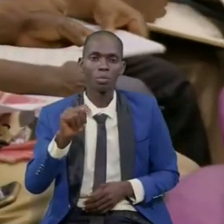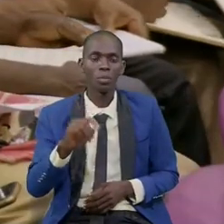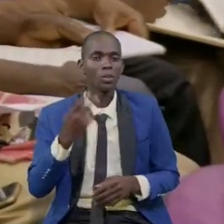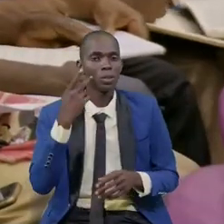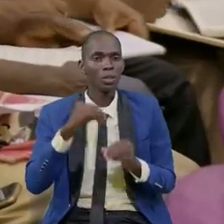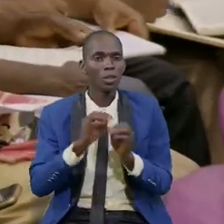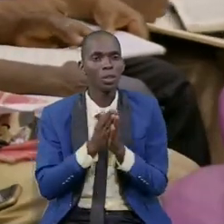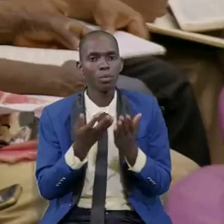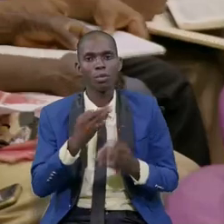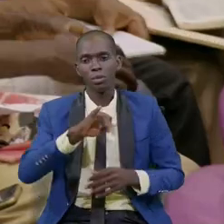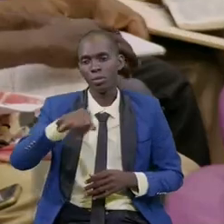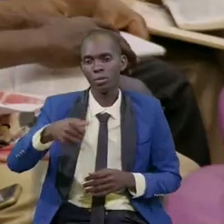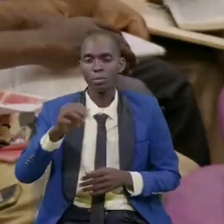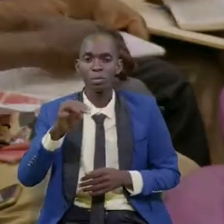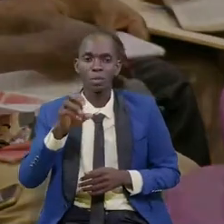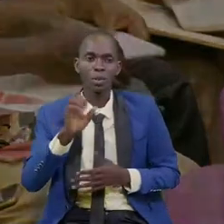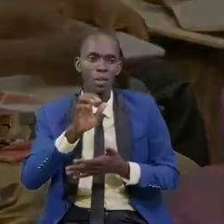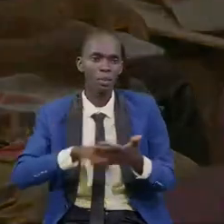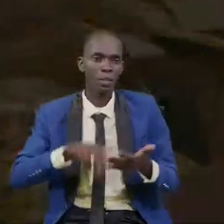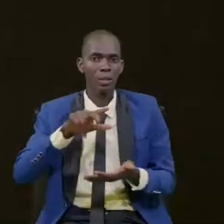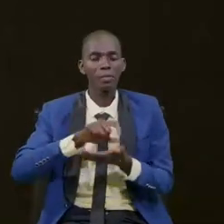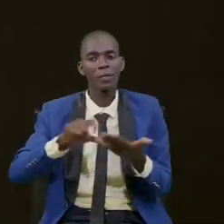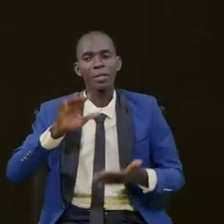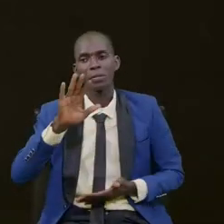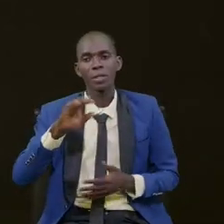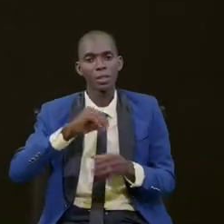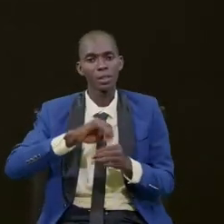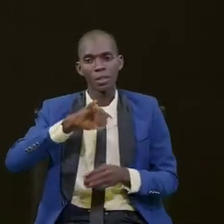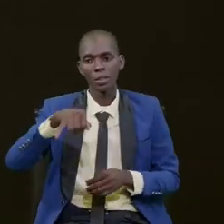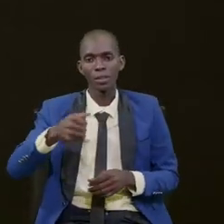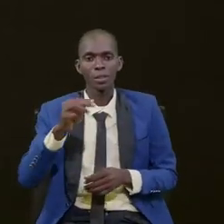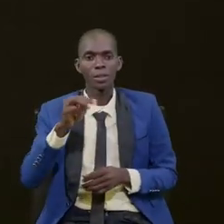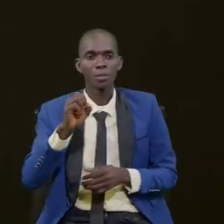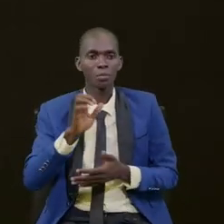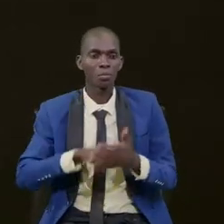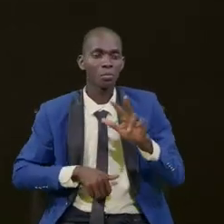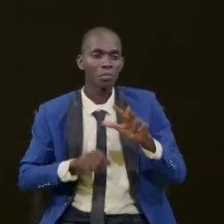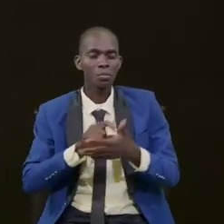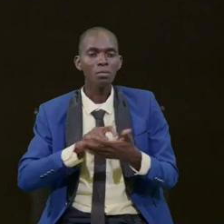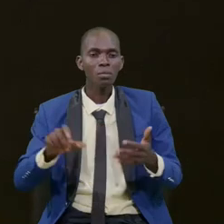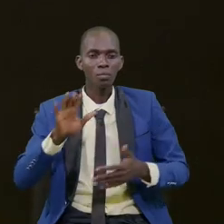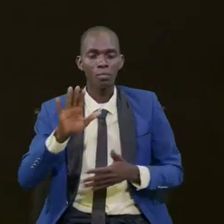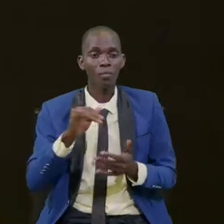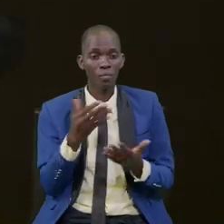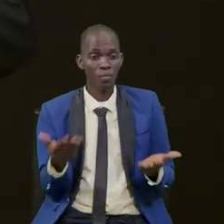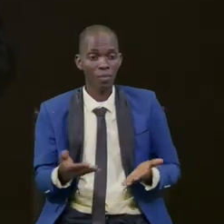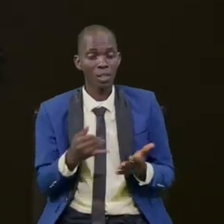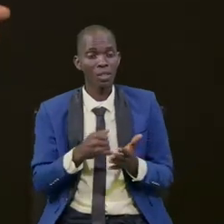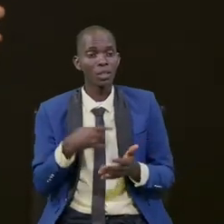Jacques 3. Voyons le verset 5. Jacques 3:5. Ici,